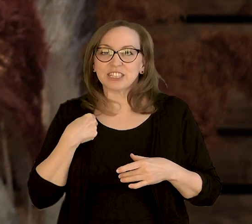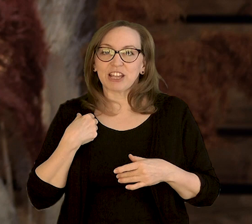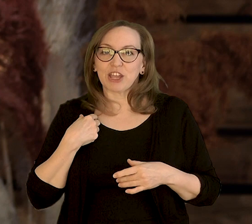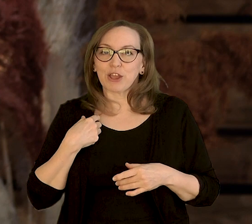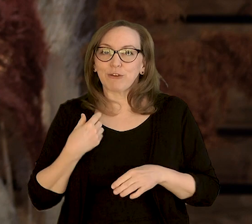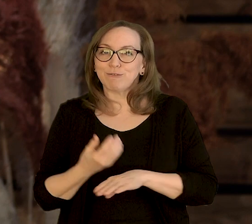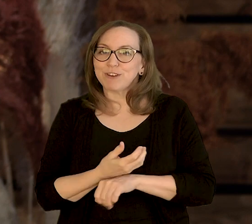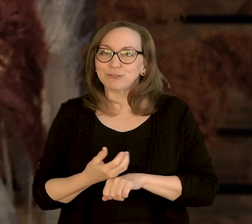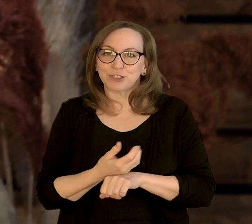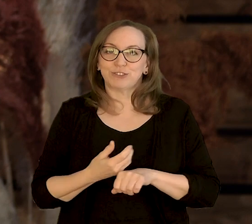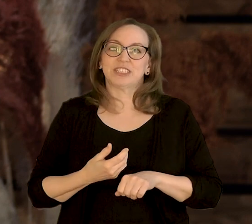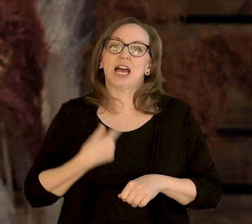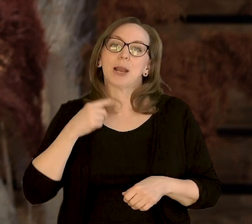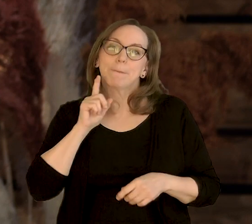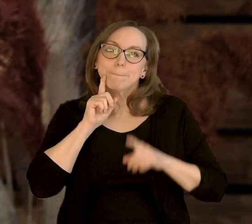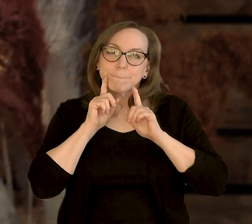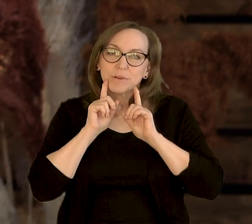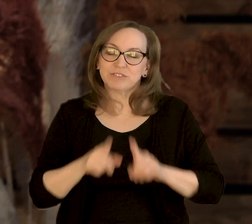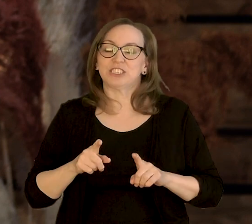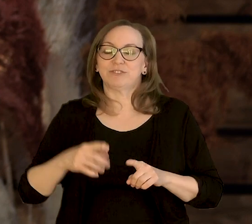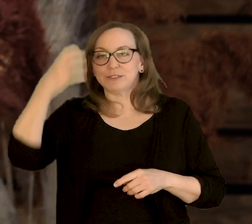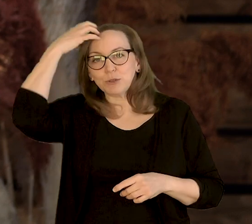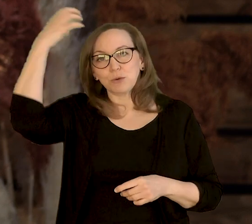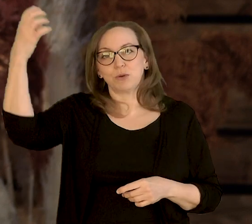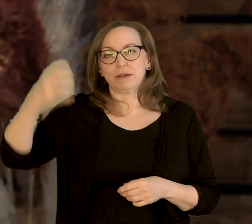prawdziwym, autentycznym królem.